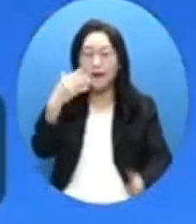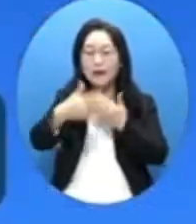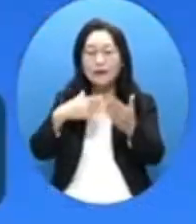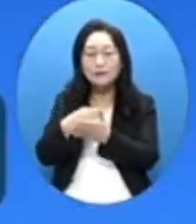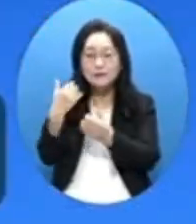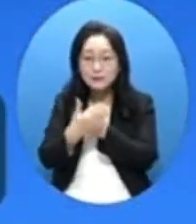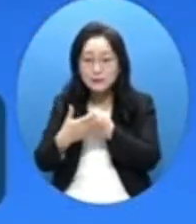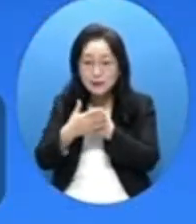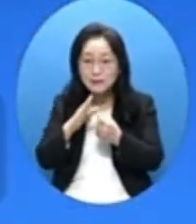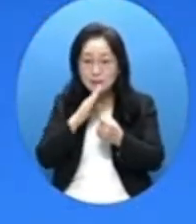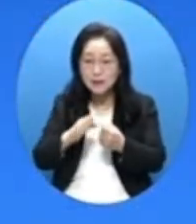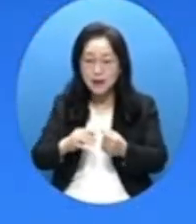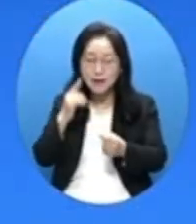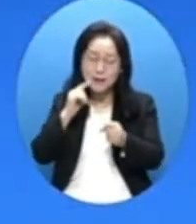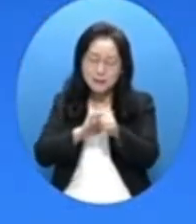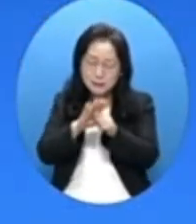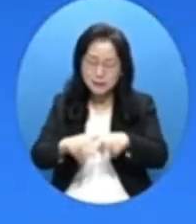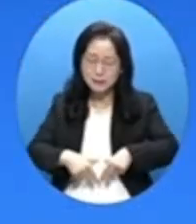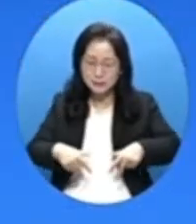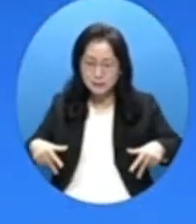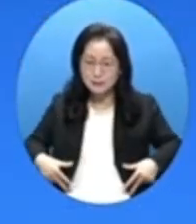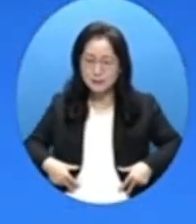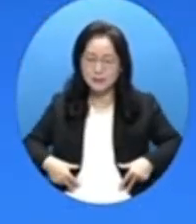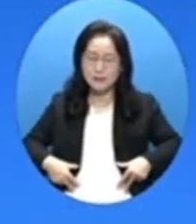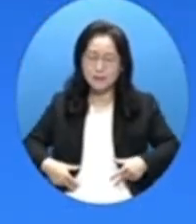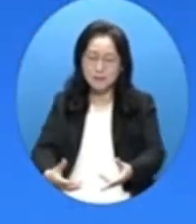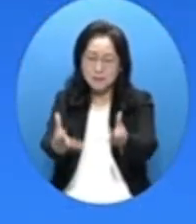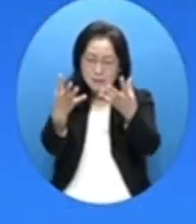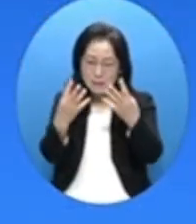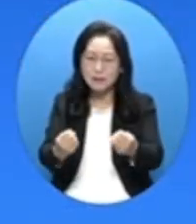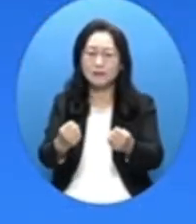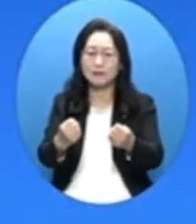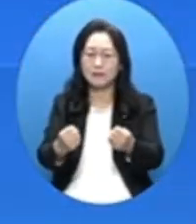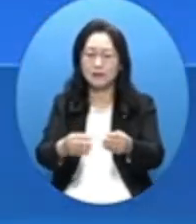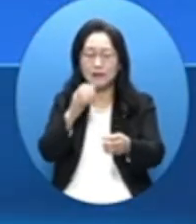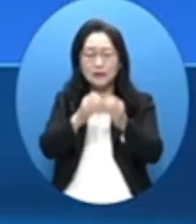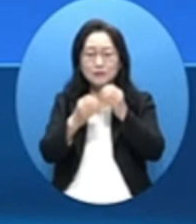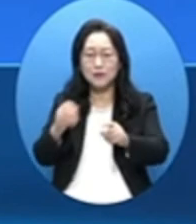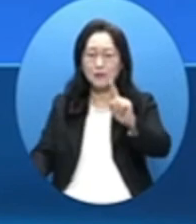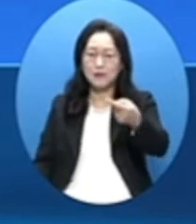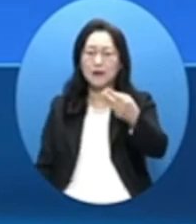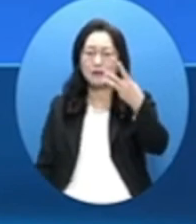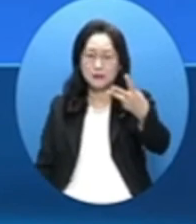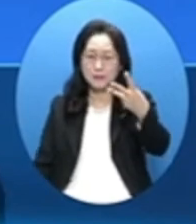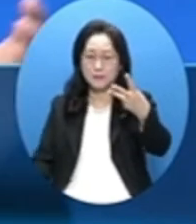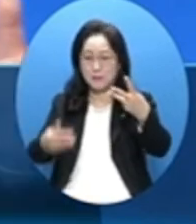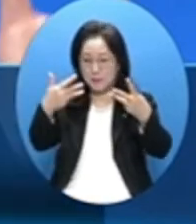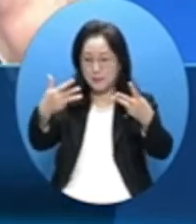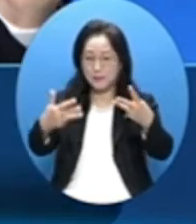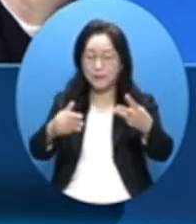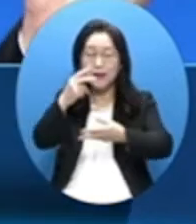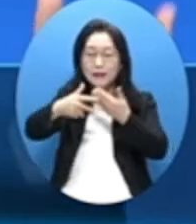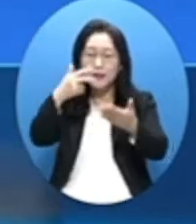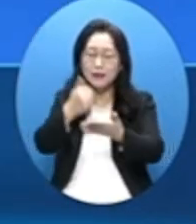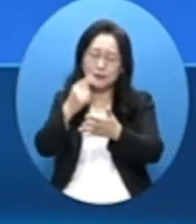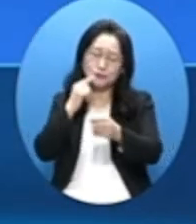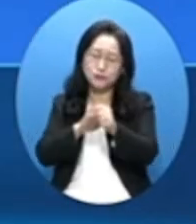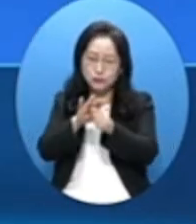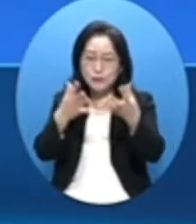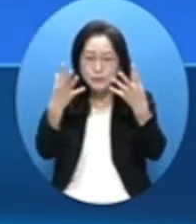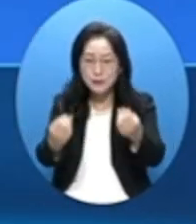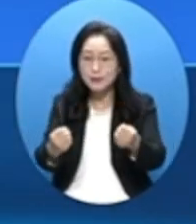하나님 인자와 긍휼이 무한하신 하나님이신 것입니다 시편 103편 8절은 고백합니다 야훼는 긍휼이